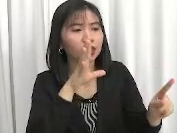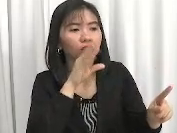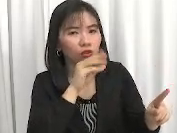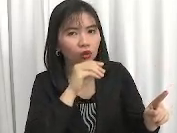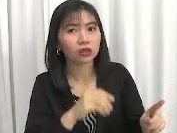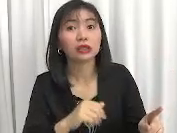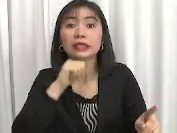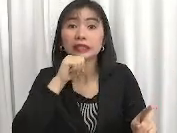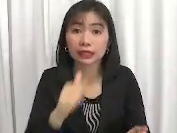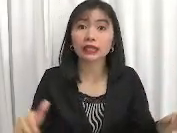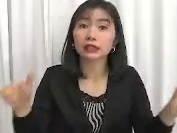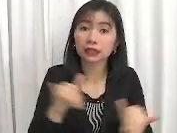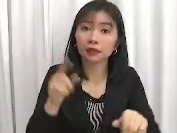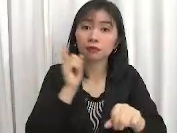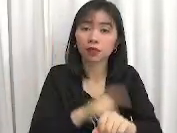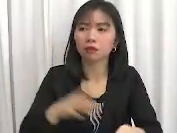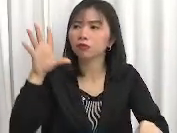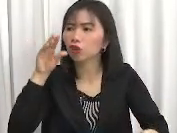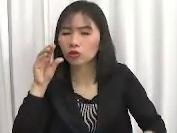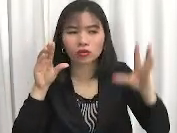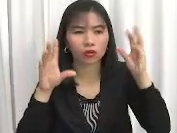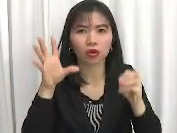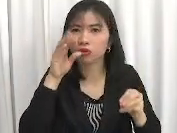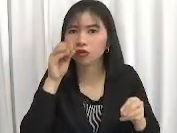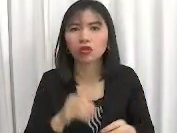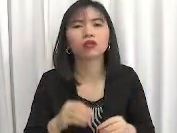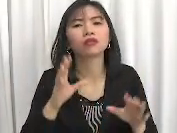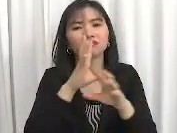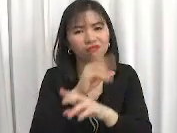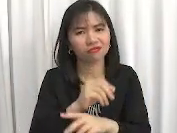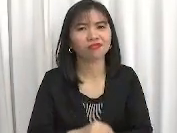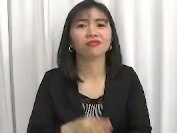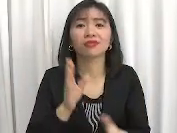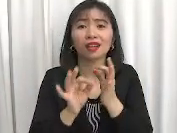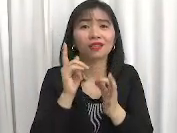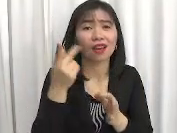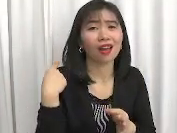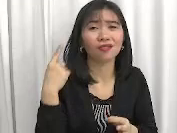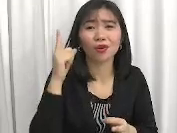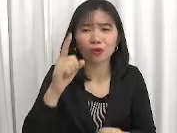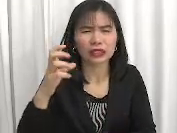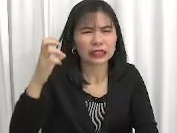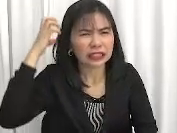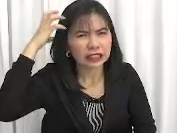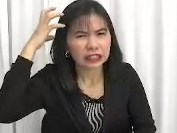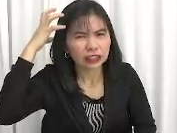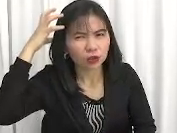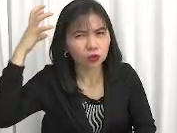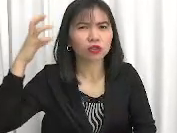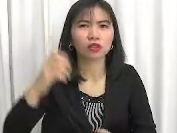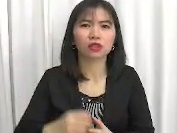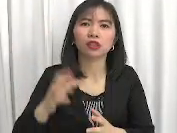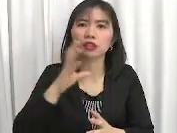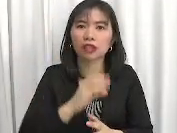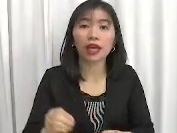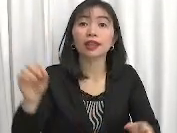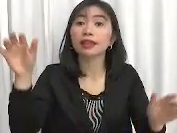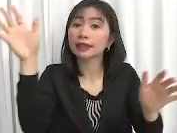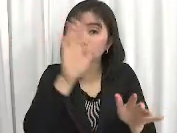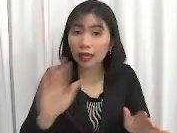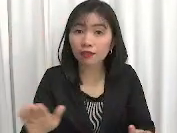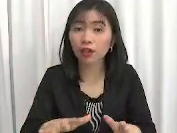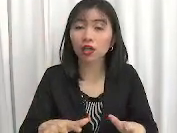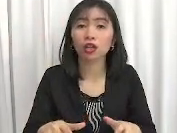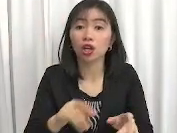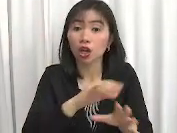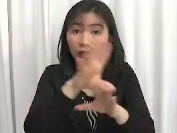nagbabatuhan. Yes. Tama. And kung yung isa mainit ang ulo, yung isa talaga magpapakumbaba. Huwag talagang sabayan yung init ng ulo. Kasi